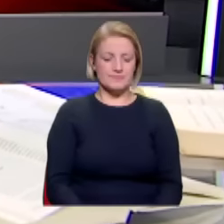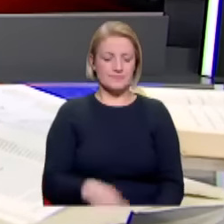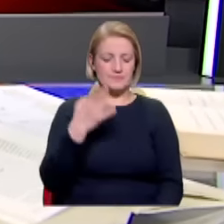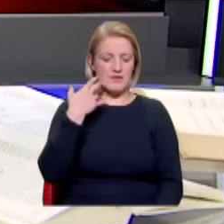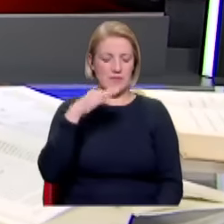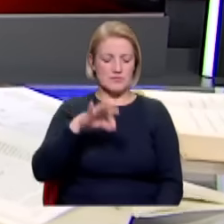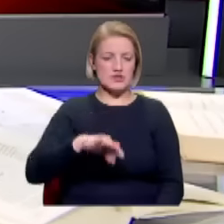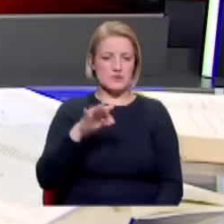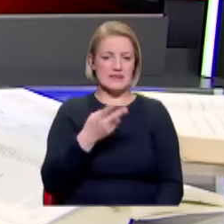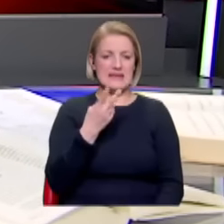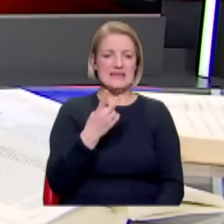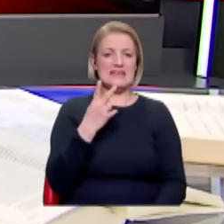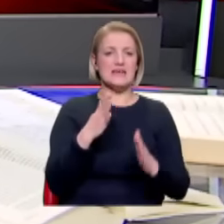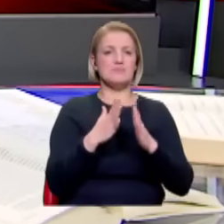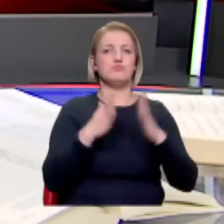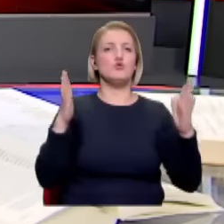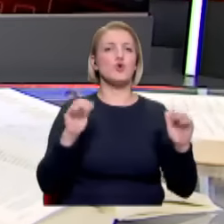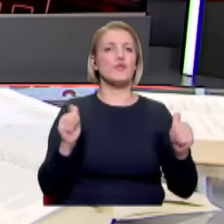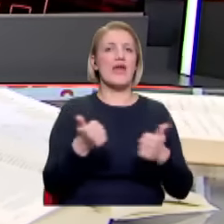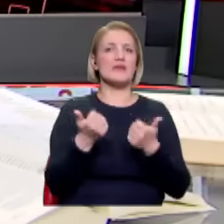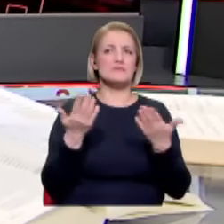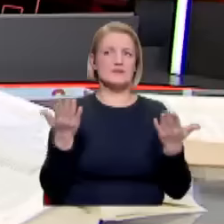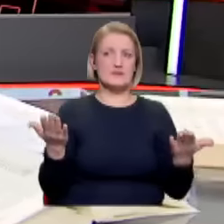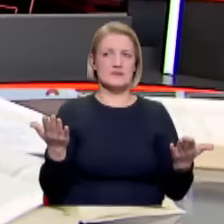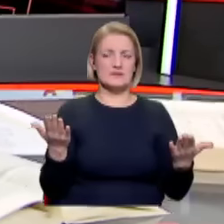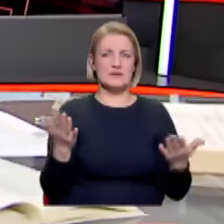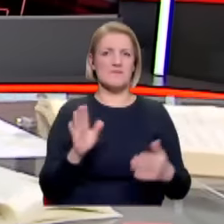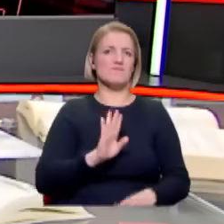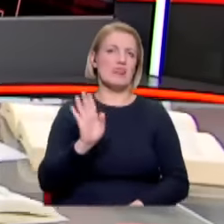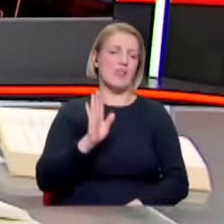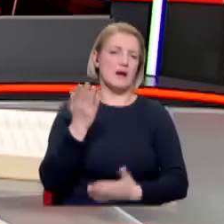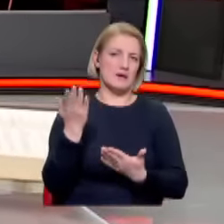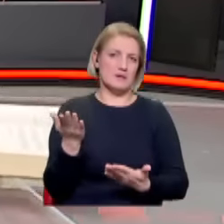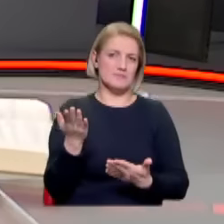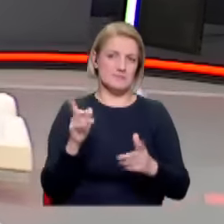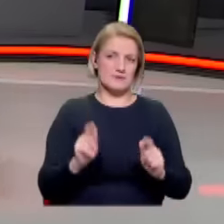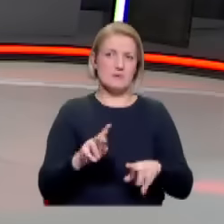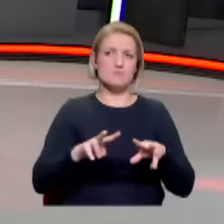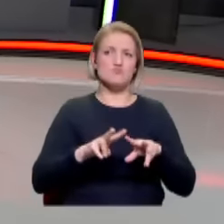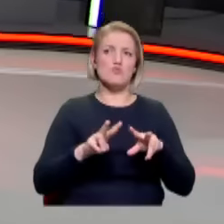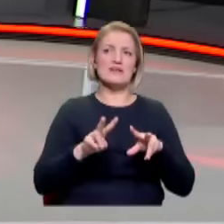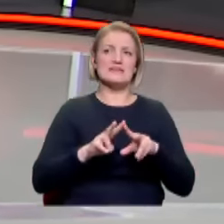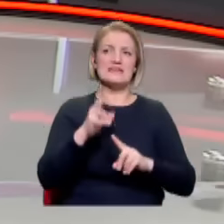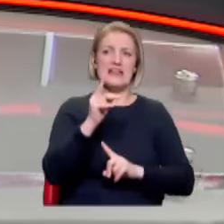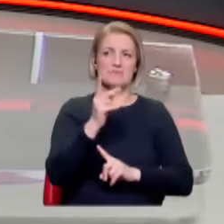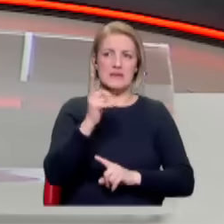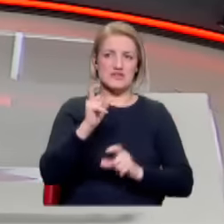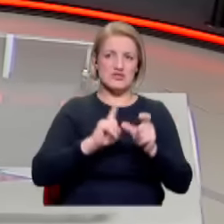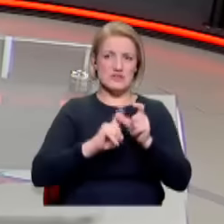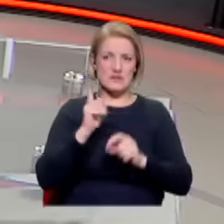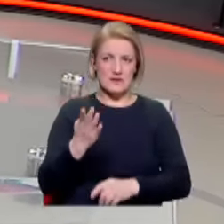Efendim şimdi iki büyük değerimize veda ettik. Muazzez İlmiye Çığ ve